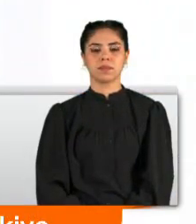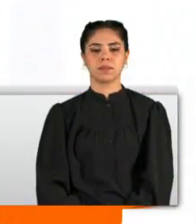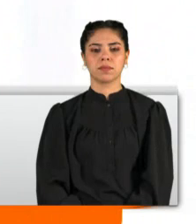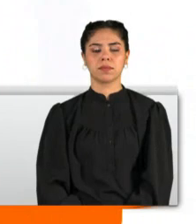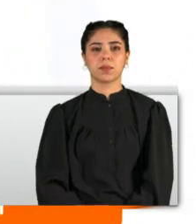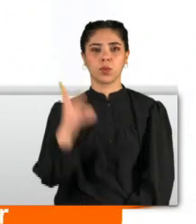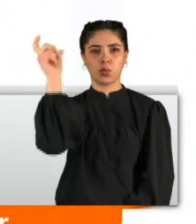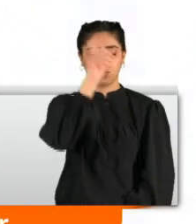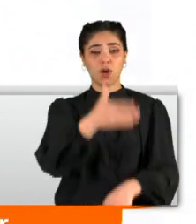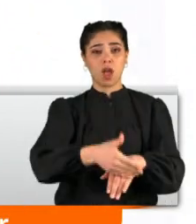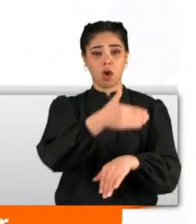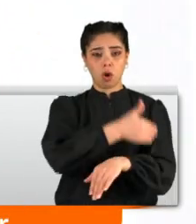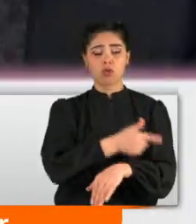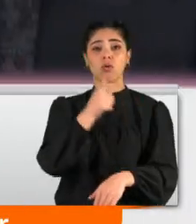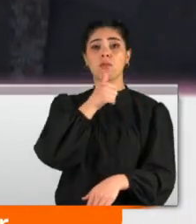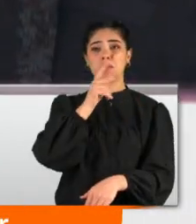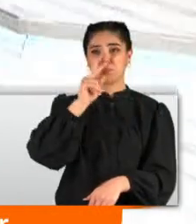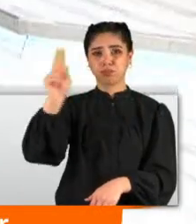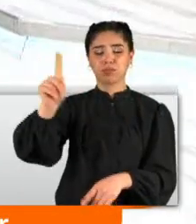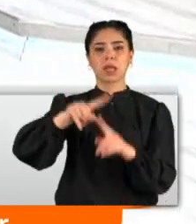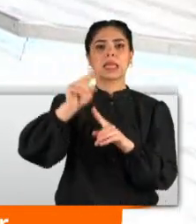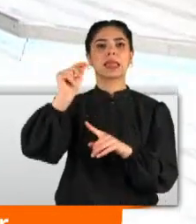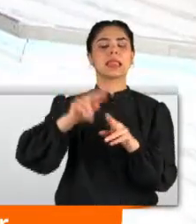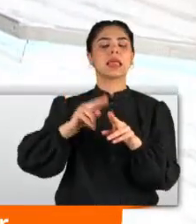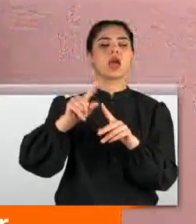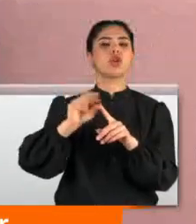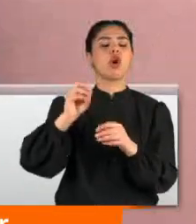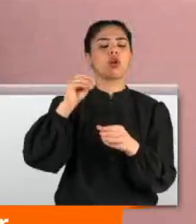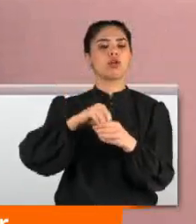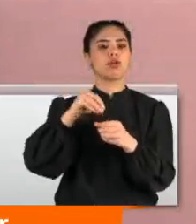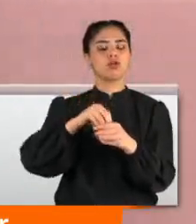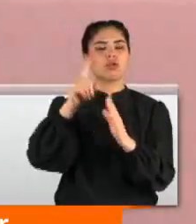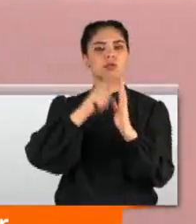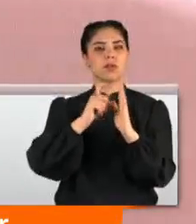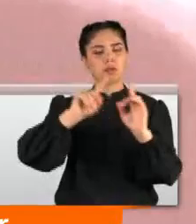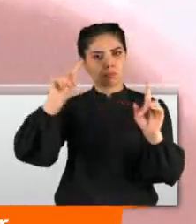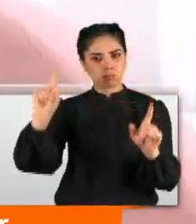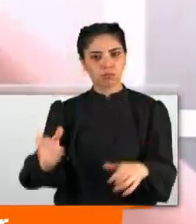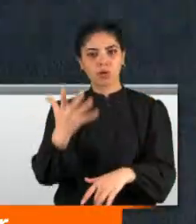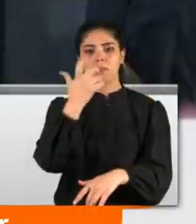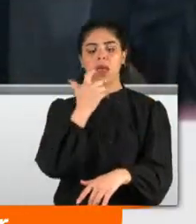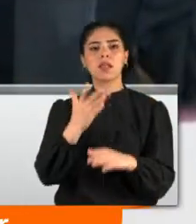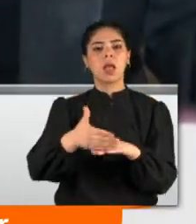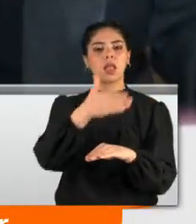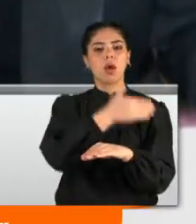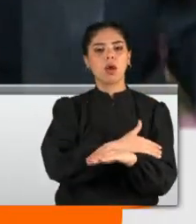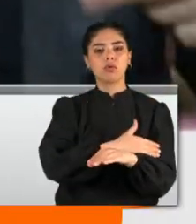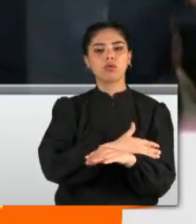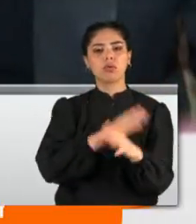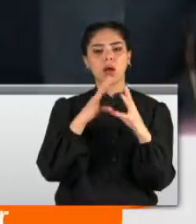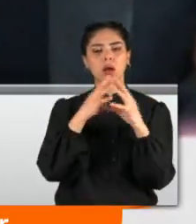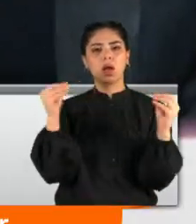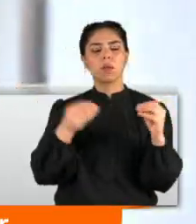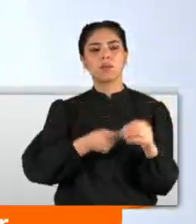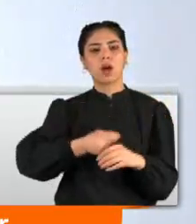Üç ay önce sen babanı TikTok'ta buluyorsun. Evet. 5 yıl önce eşi ve çocuklarını terk edip sırra kadem basmıştı. 5 yılın hesabını